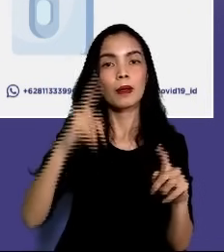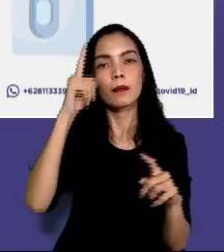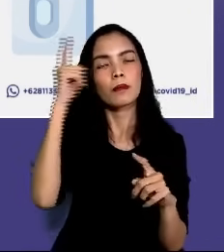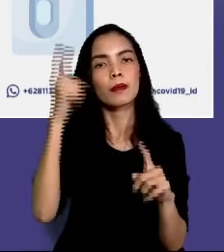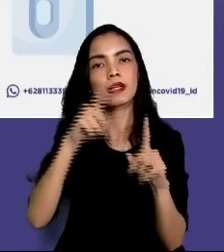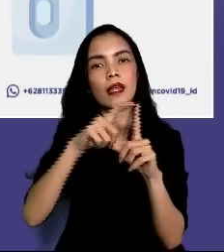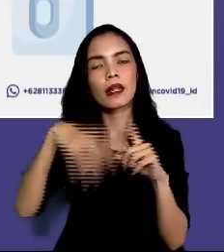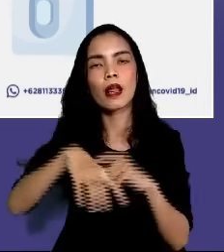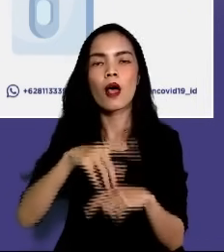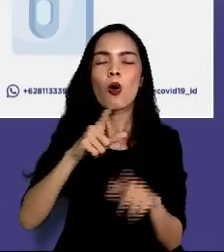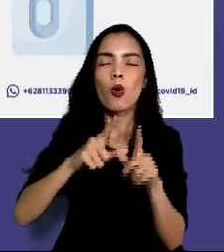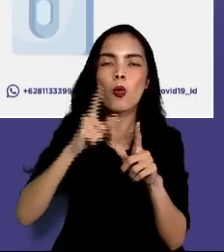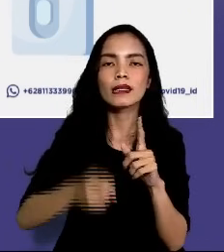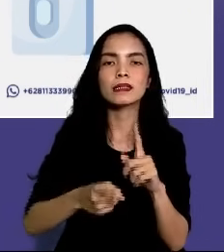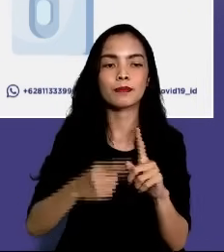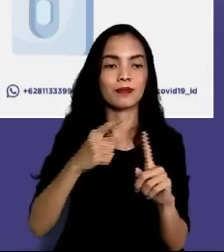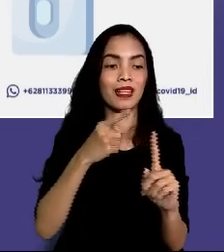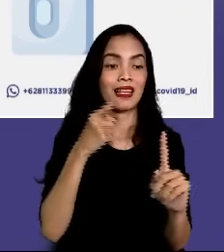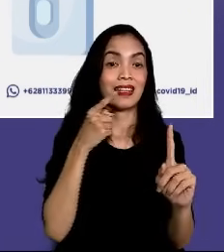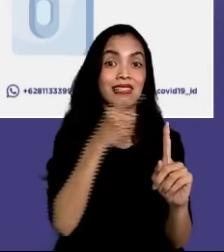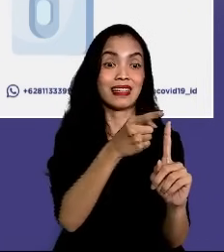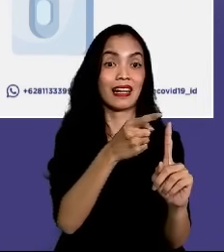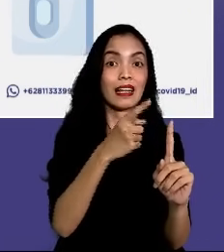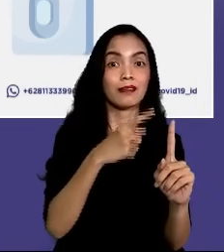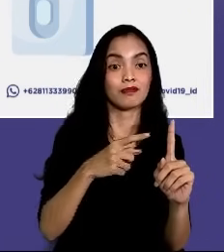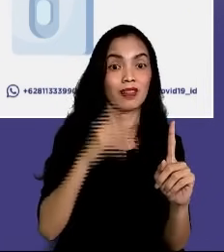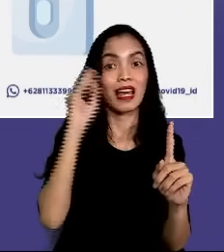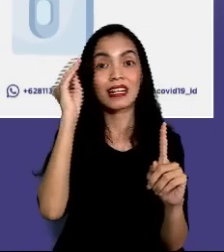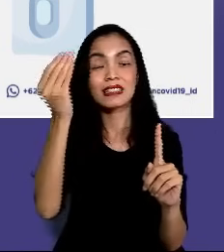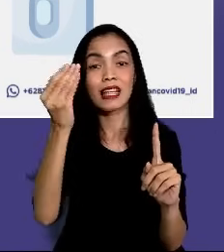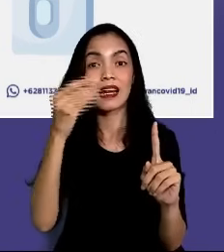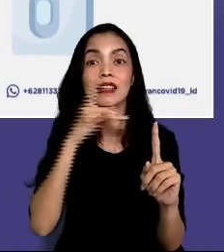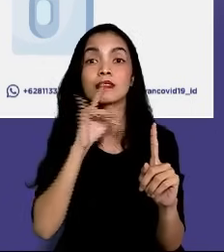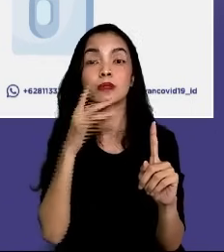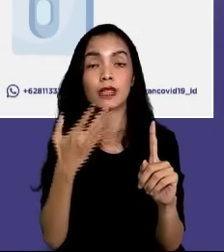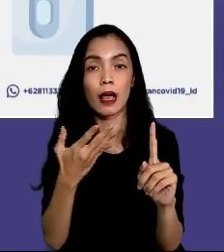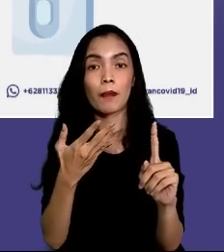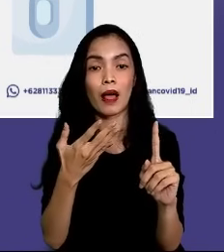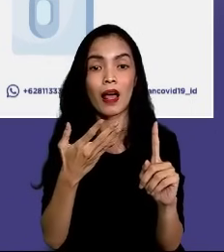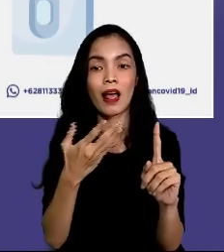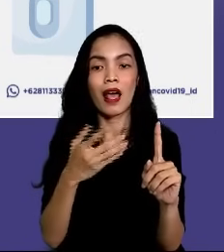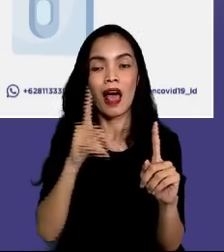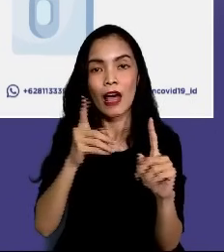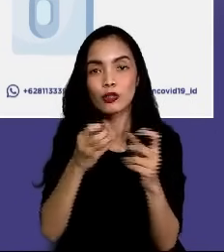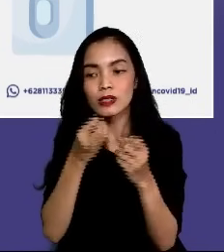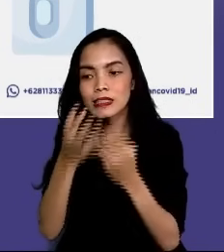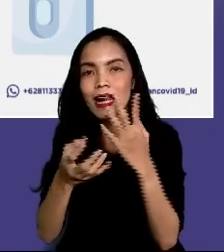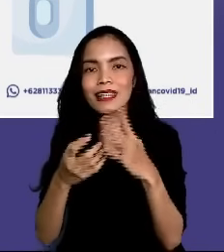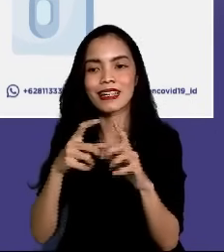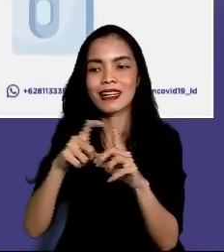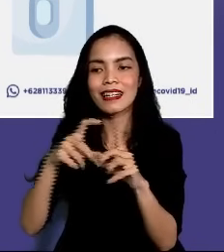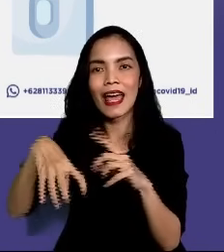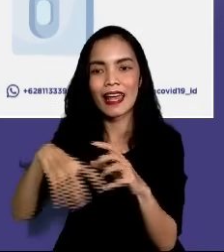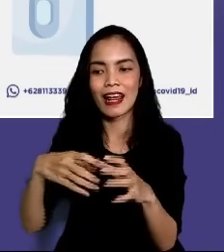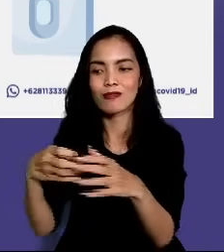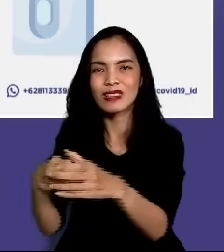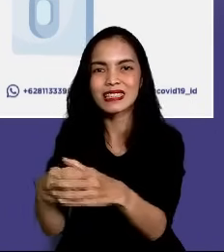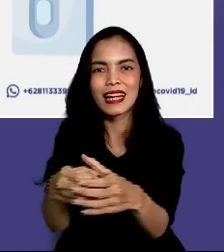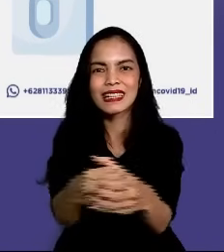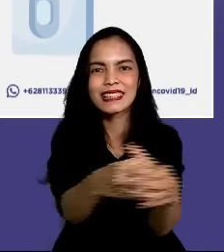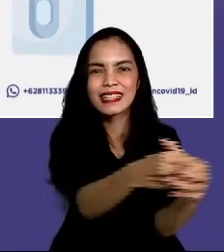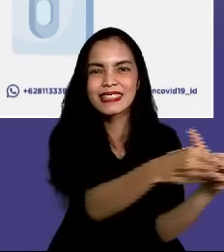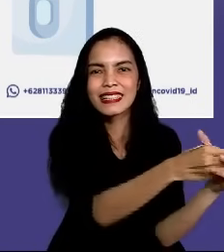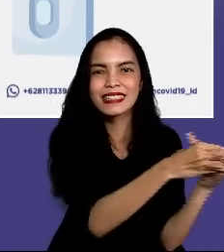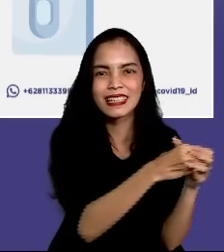untuk dapat menguraikan rencana testing di wilayah administratif di bawahnya secara sistematis. Hal ini akan